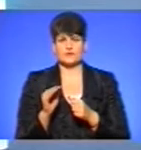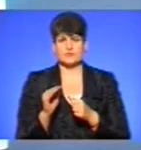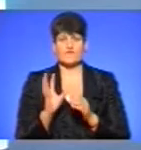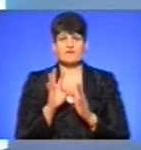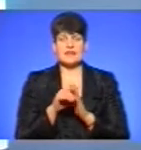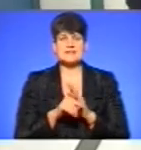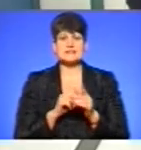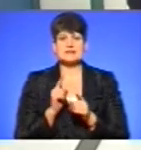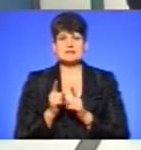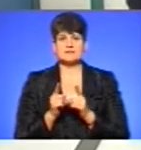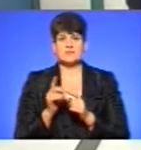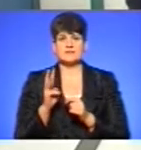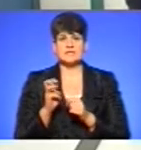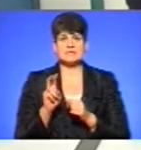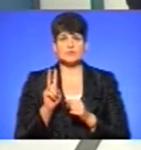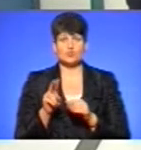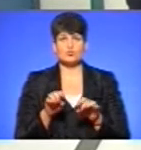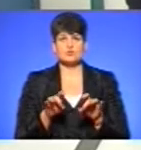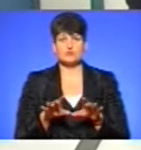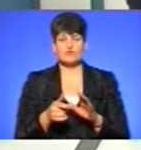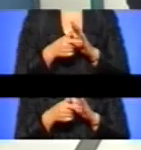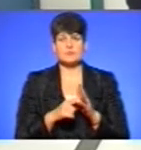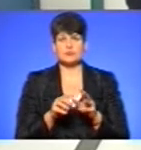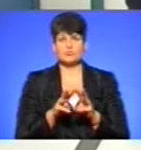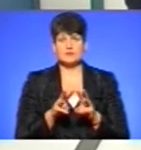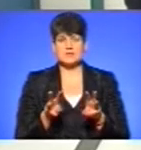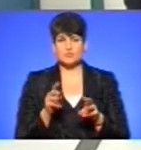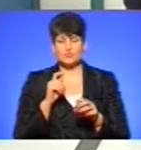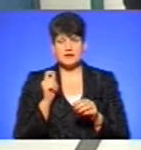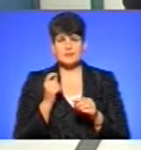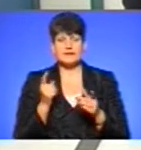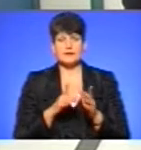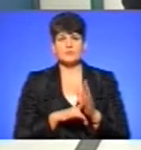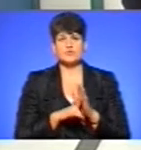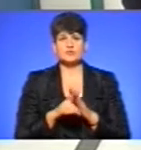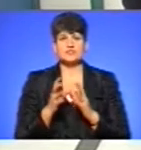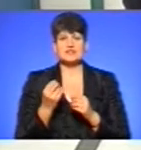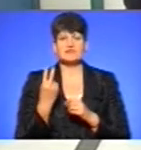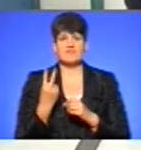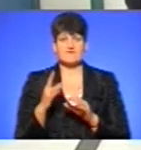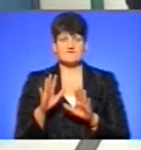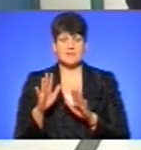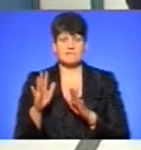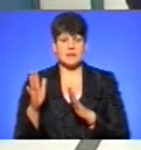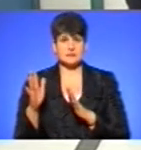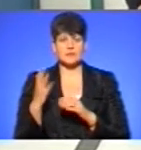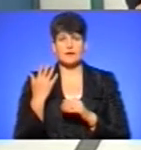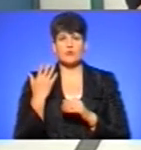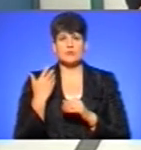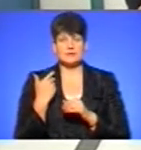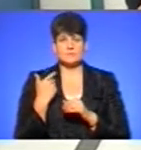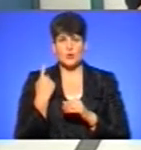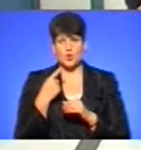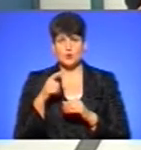внесли зміну в 302 постанову Кабінету міністрів України, де запровадили ще 2 випадки, коли